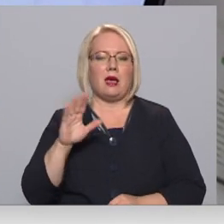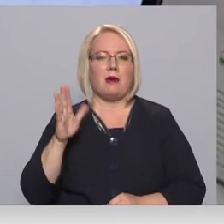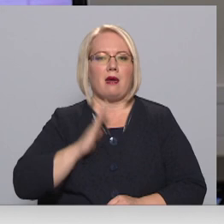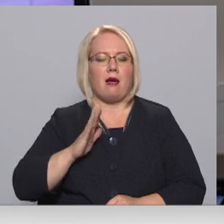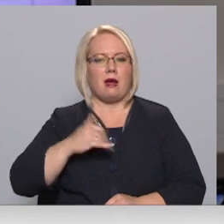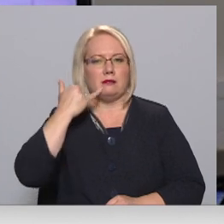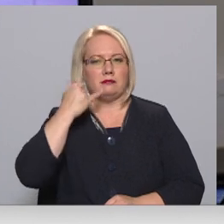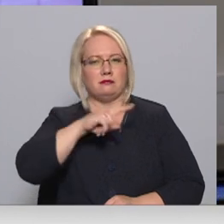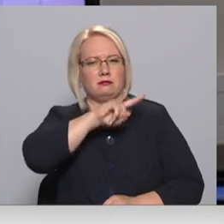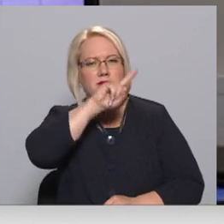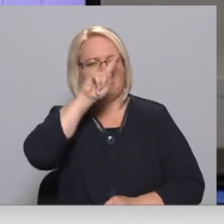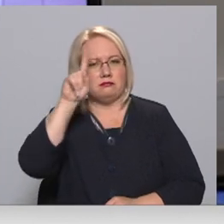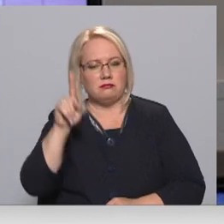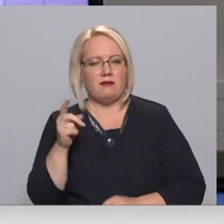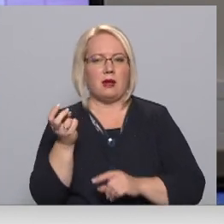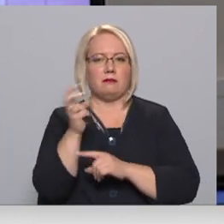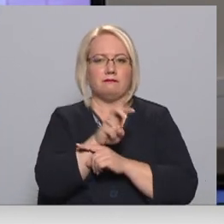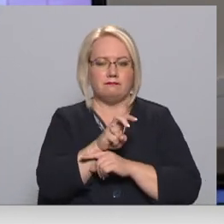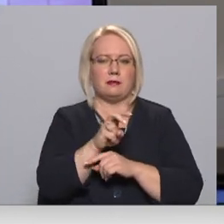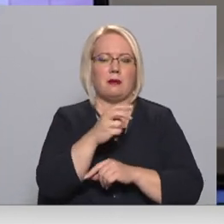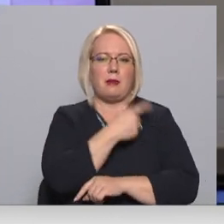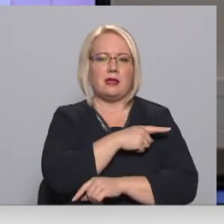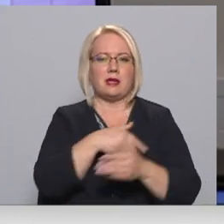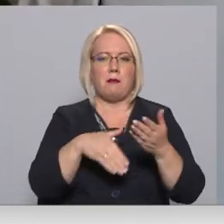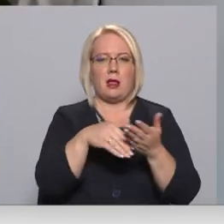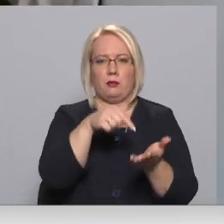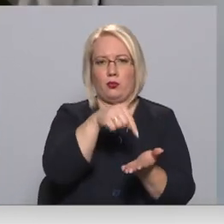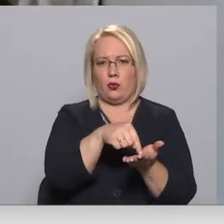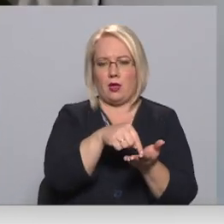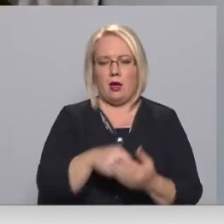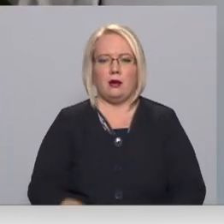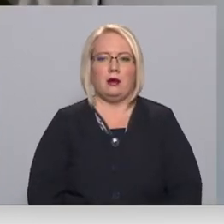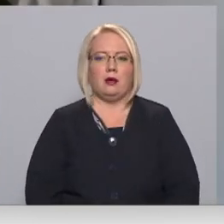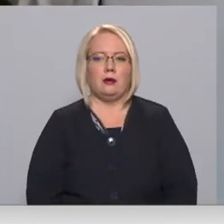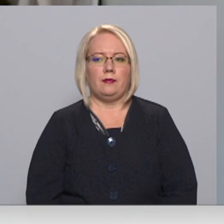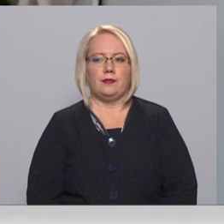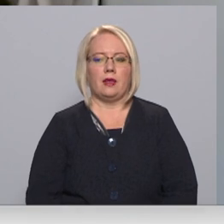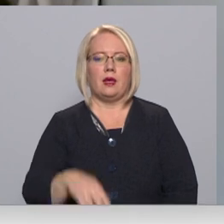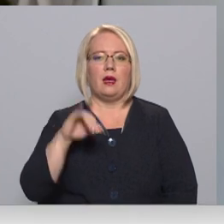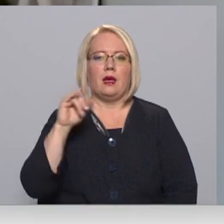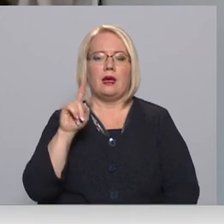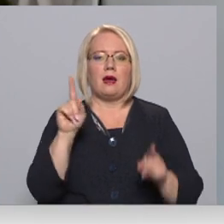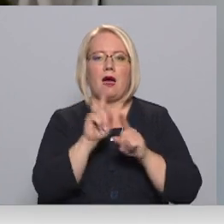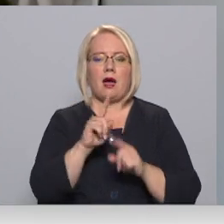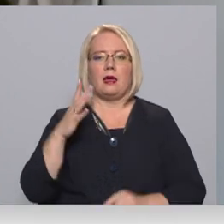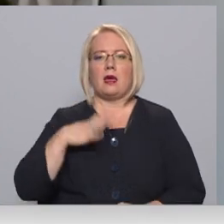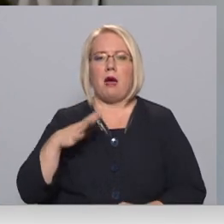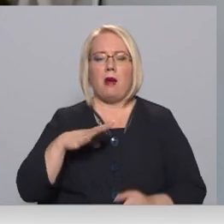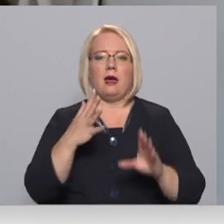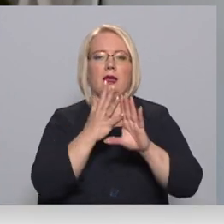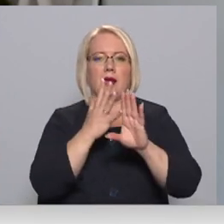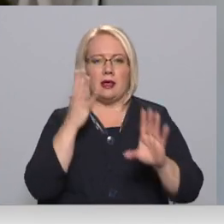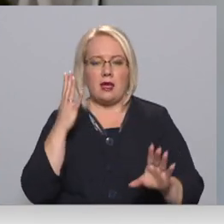vai ierodoties steidzamās medicīniskās palīdzības punktā. Būt tā, ka ir arī jāpagaida rindā